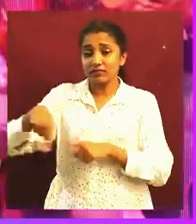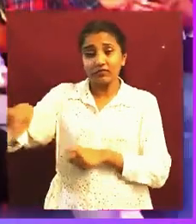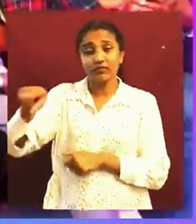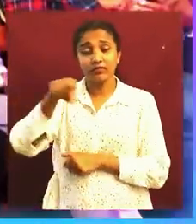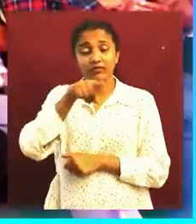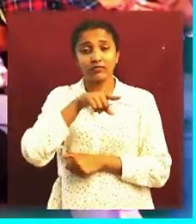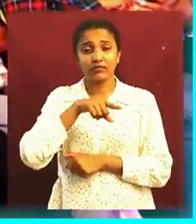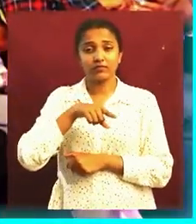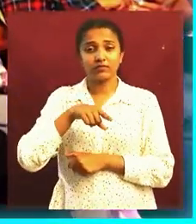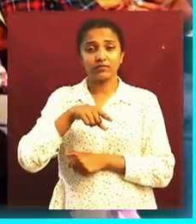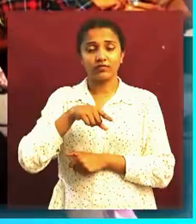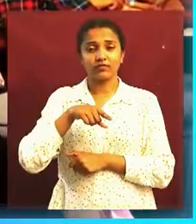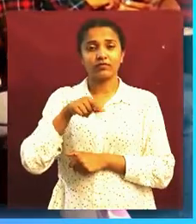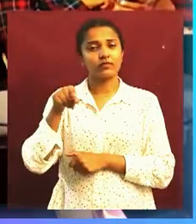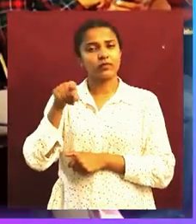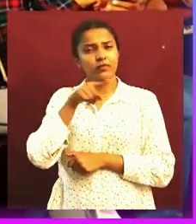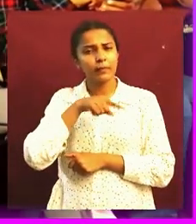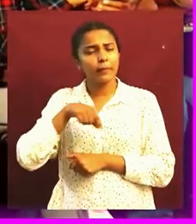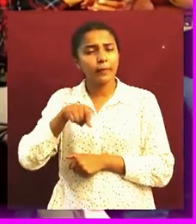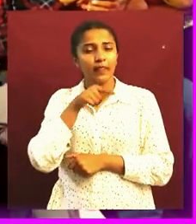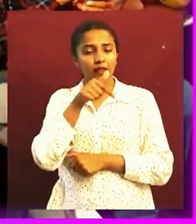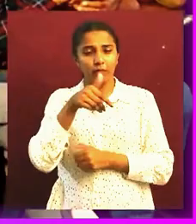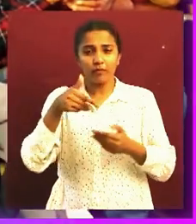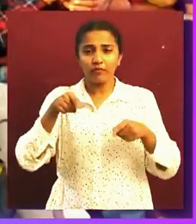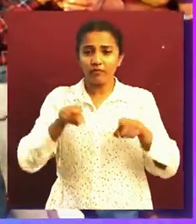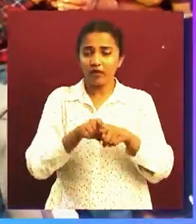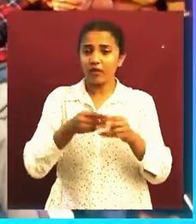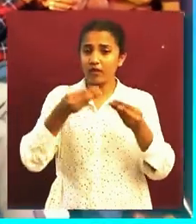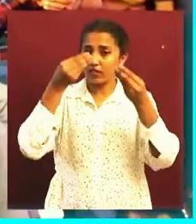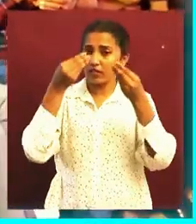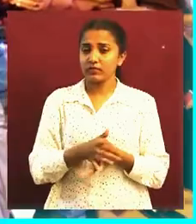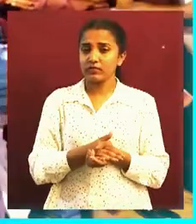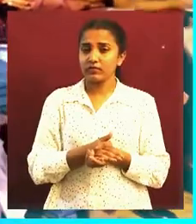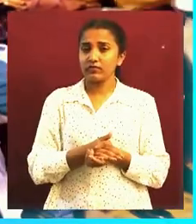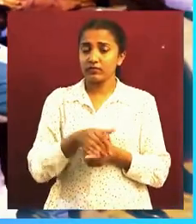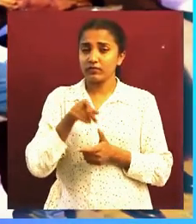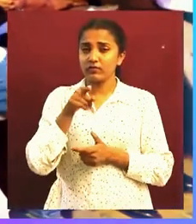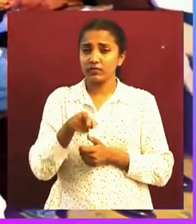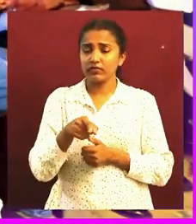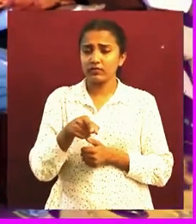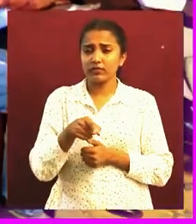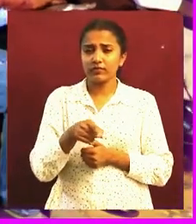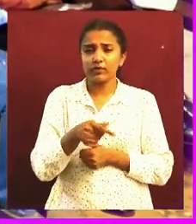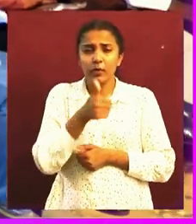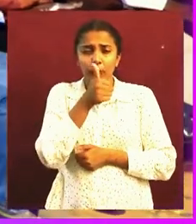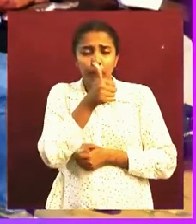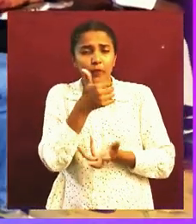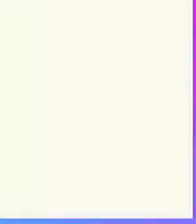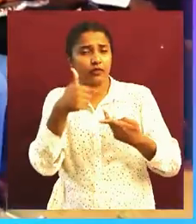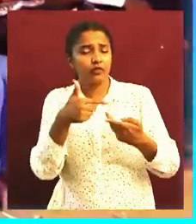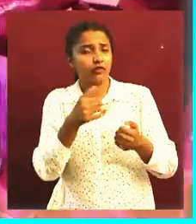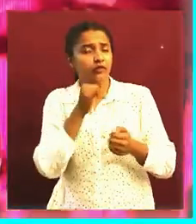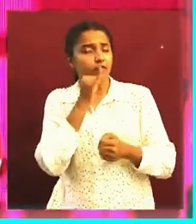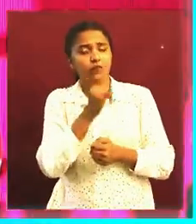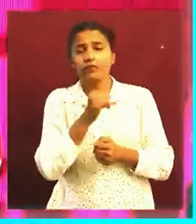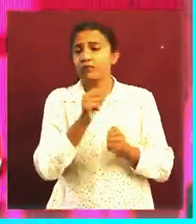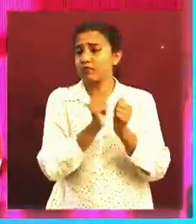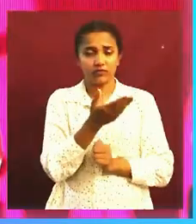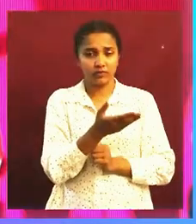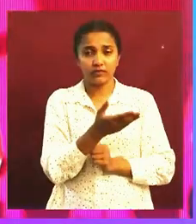அத்தியாபனக்கு ஜனதாவ ஏ ஜனதாவ மே தத்தட ஹெலுவே மே தூசன அபராத